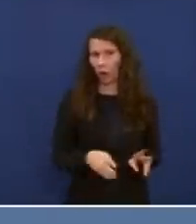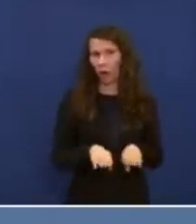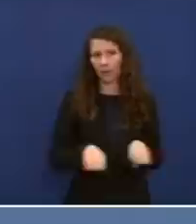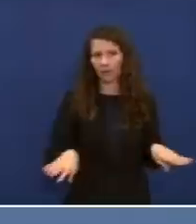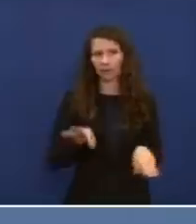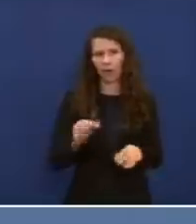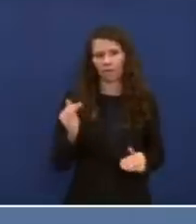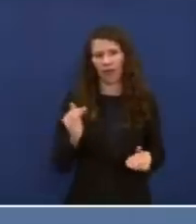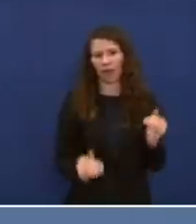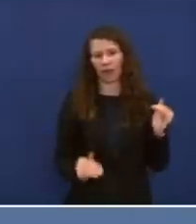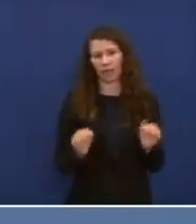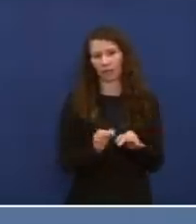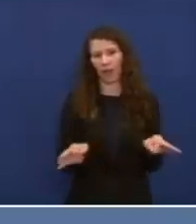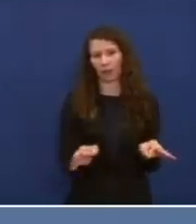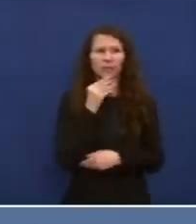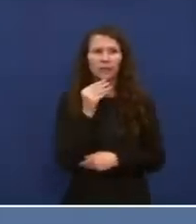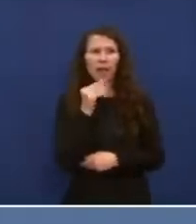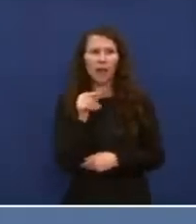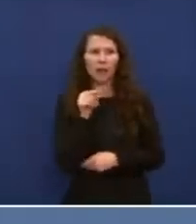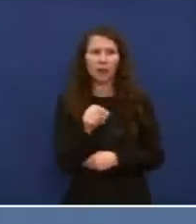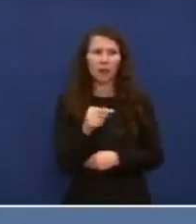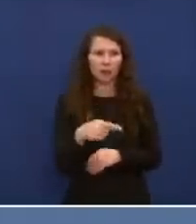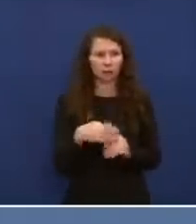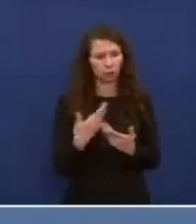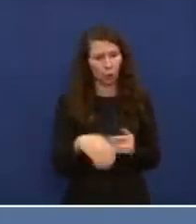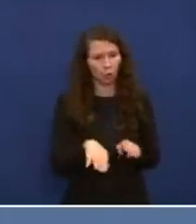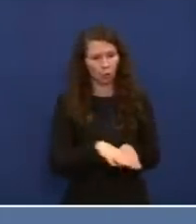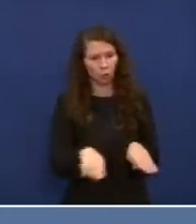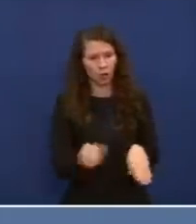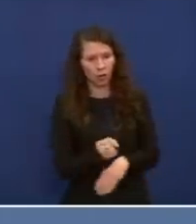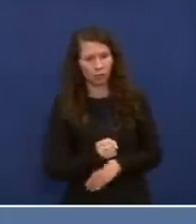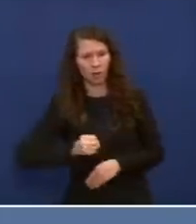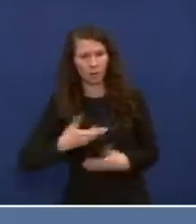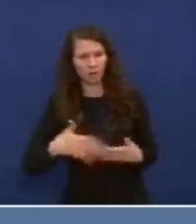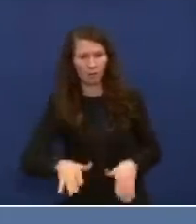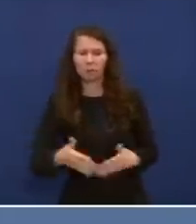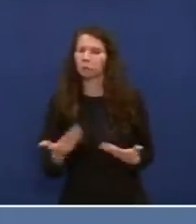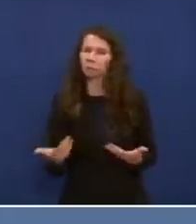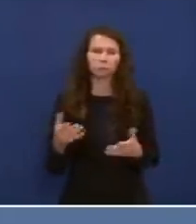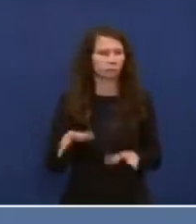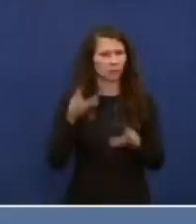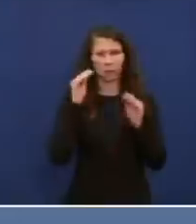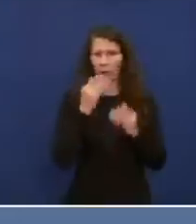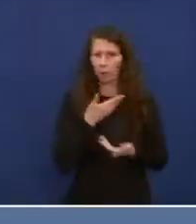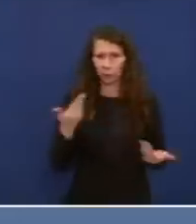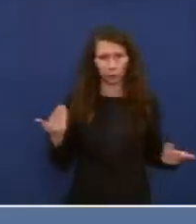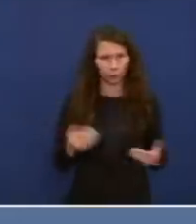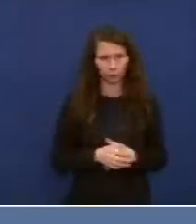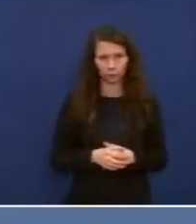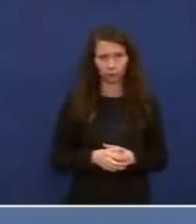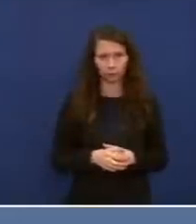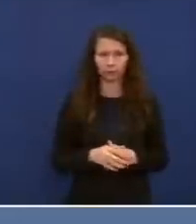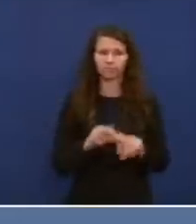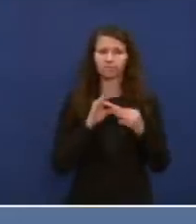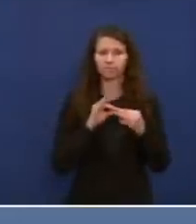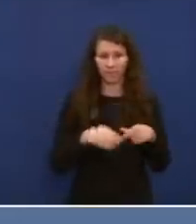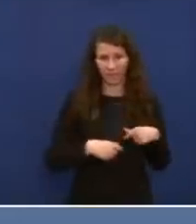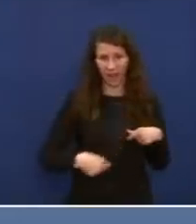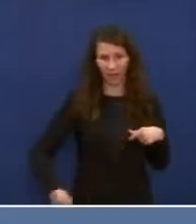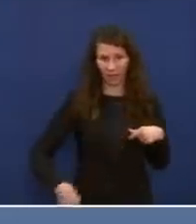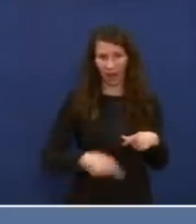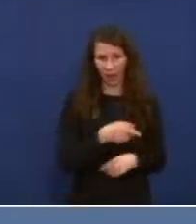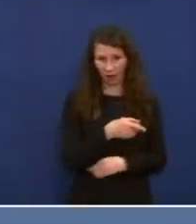der Verhältnismäßigkeit, einzuhalten ist. Es ist auch deshalb gerade im Kontext von Gaza